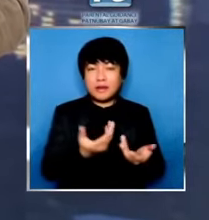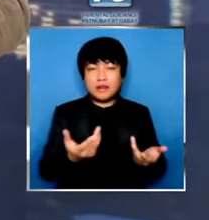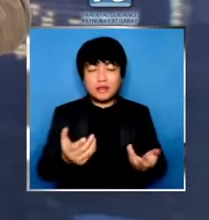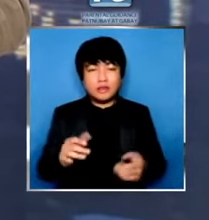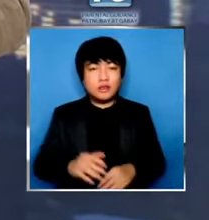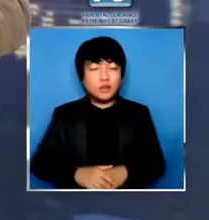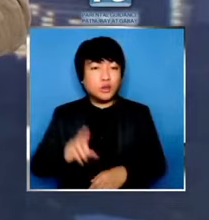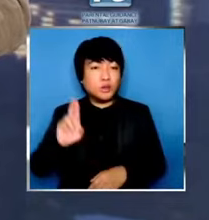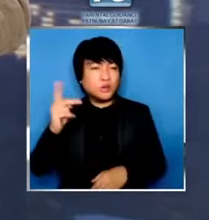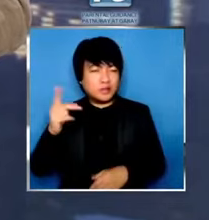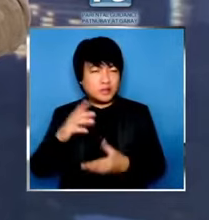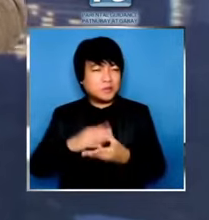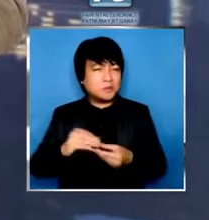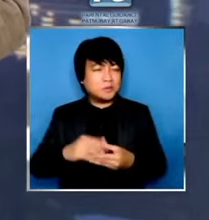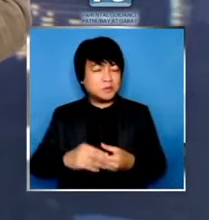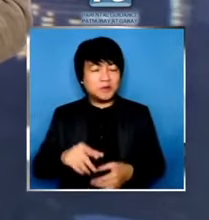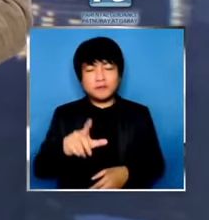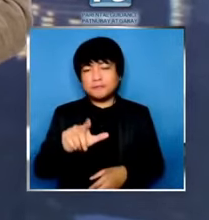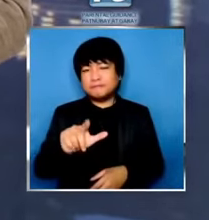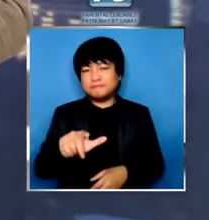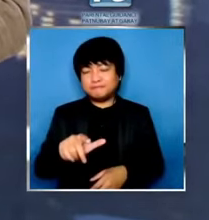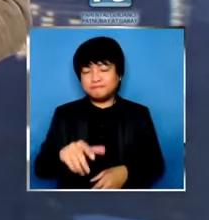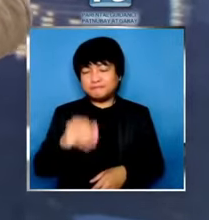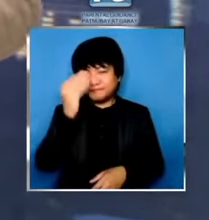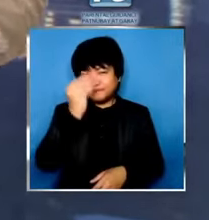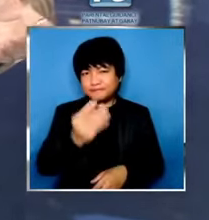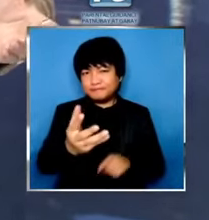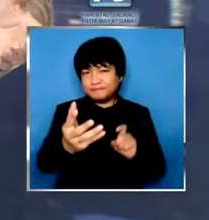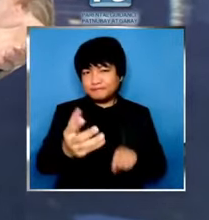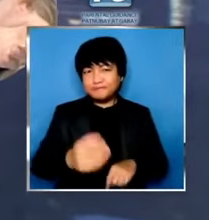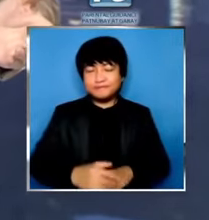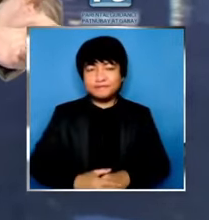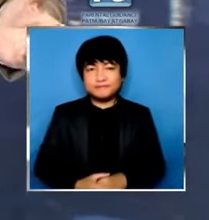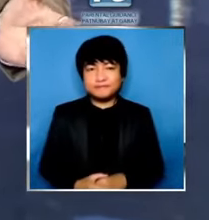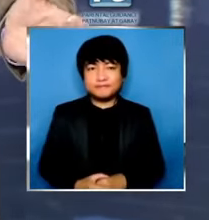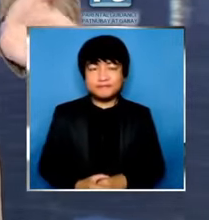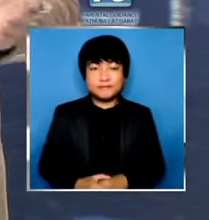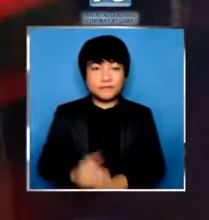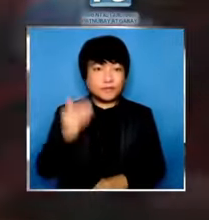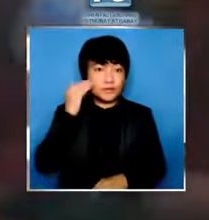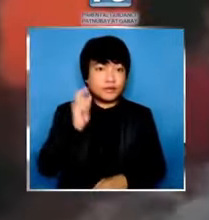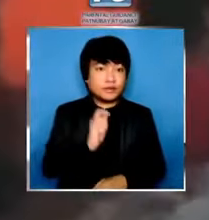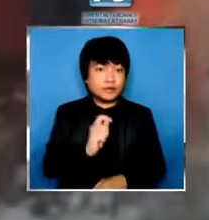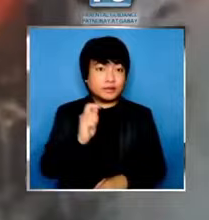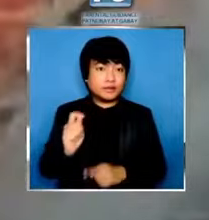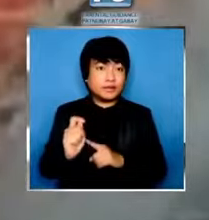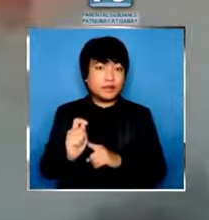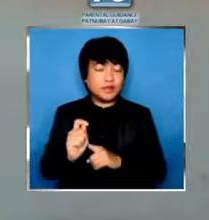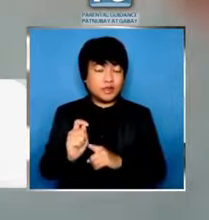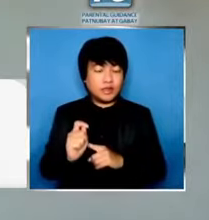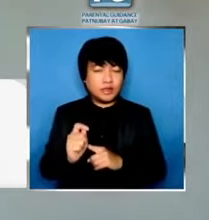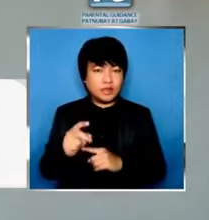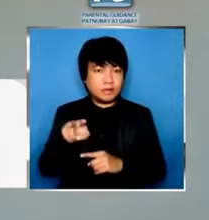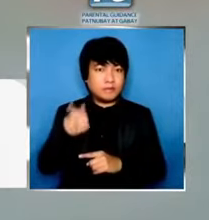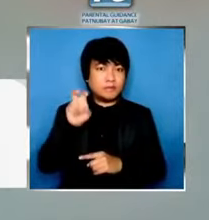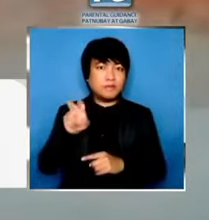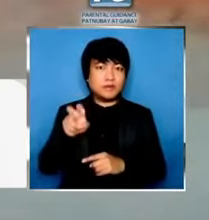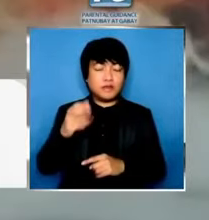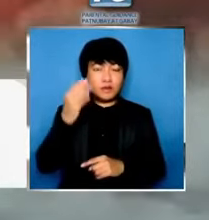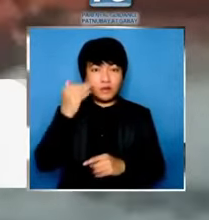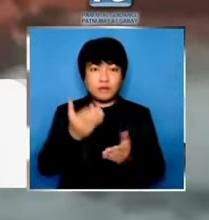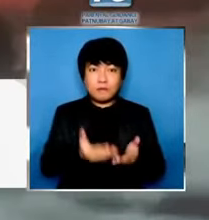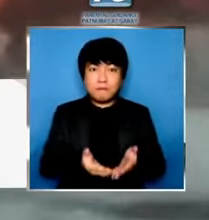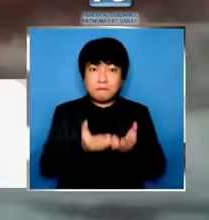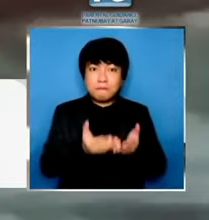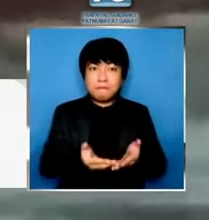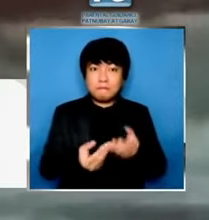kakaibang balitang dapat alam mo. TikToker na reveal ang kanyang hubad na katotohanan dahil sa pumalyang banana boat ride. Sa